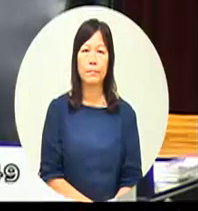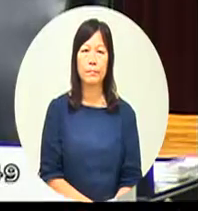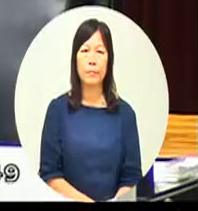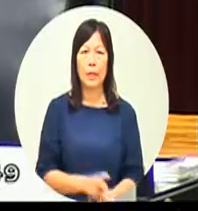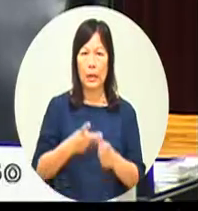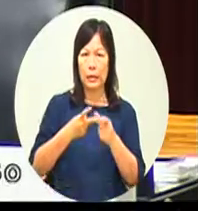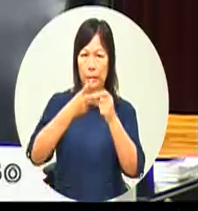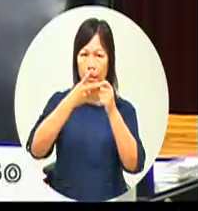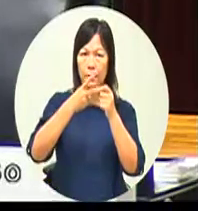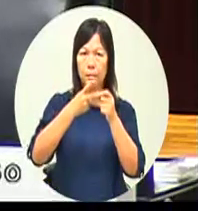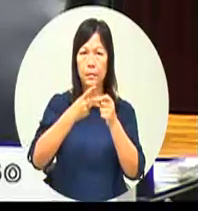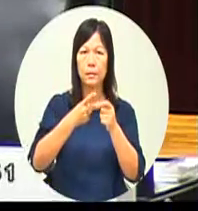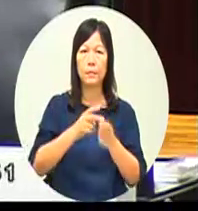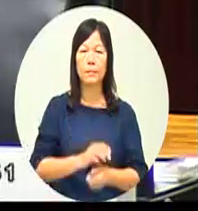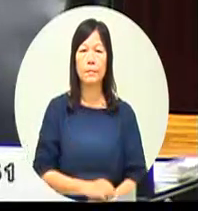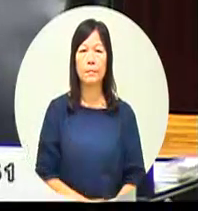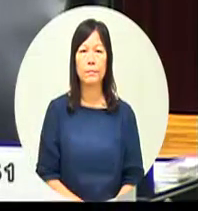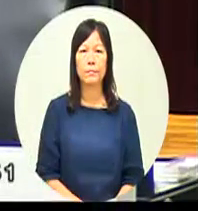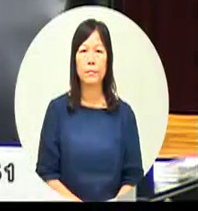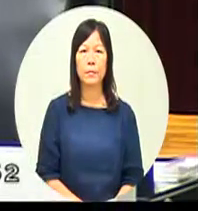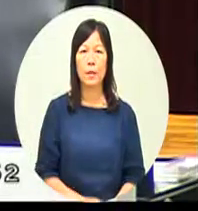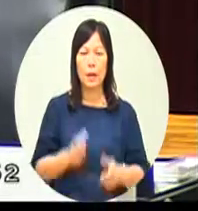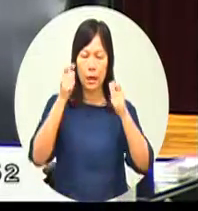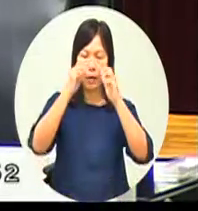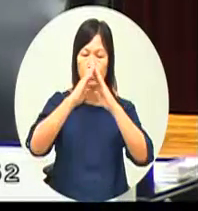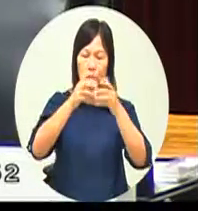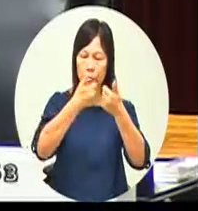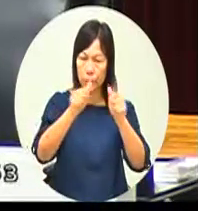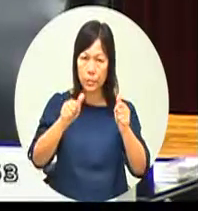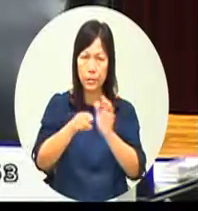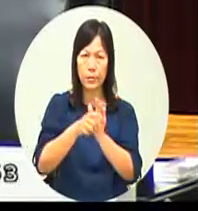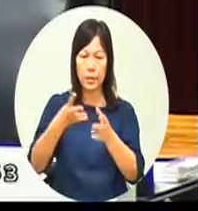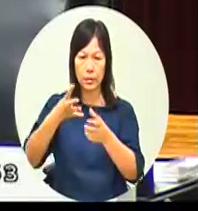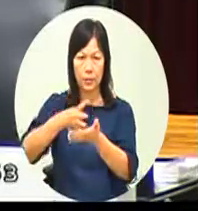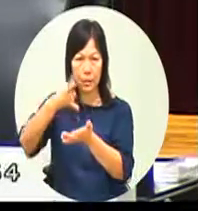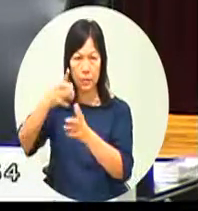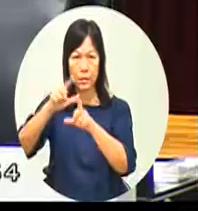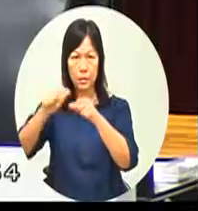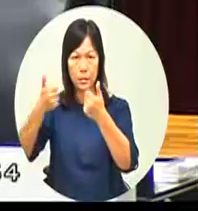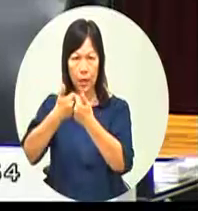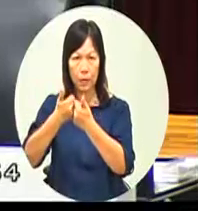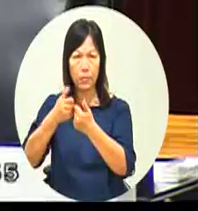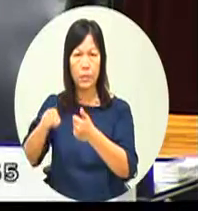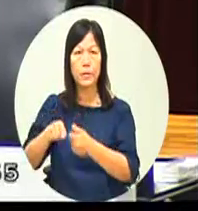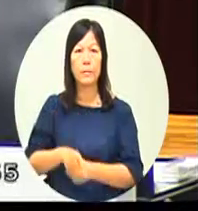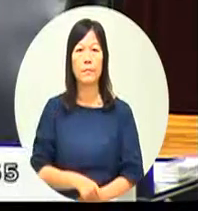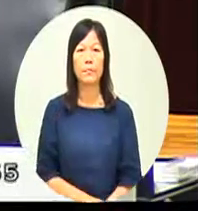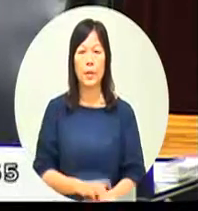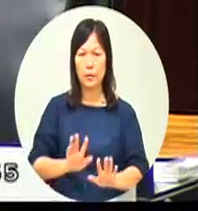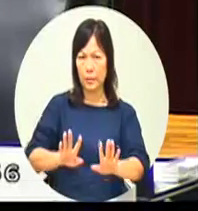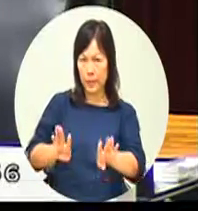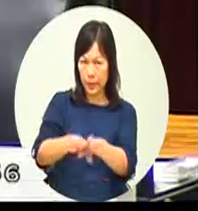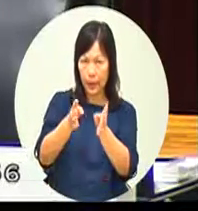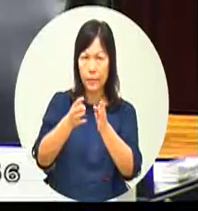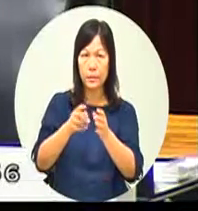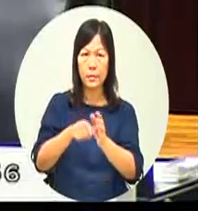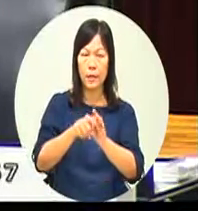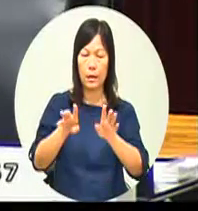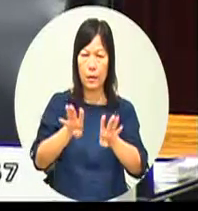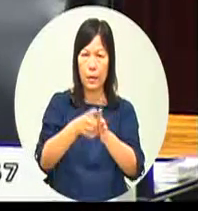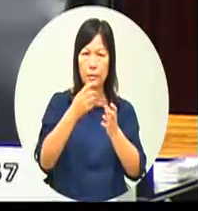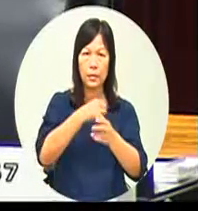第二届高雄市议会第四次定期大会，从今天开始要展